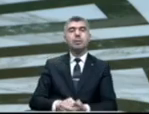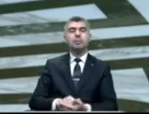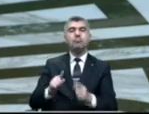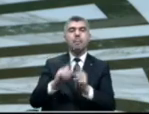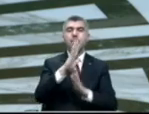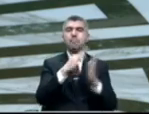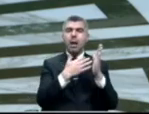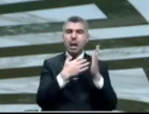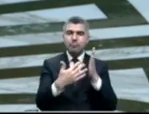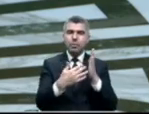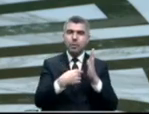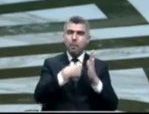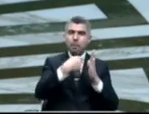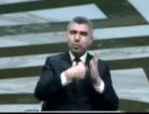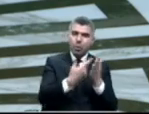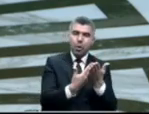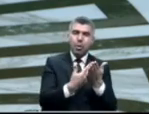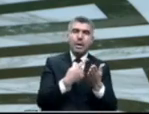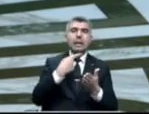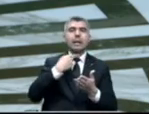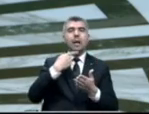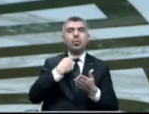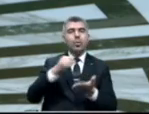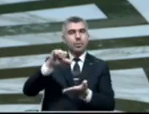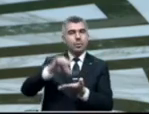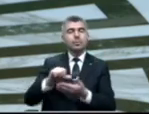البرامج والمشاريع في إقليم الدريوش،